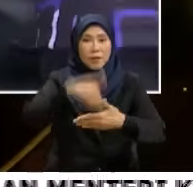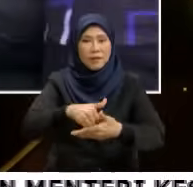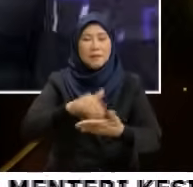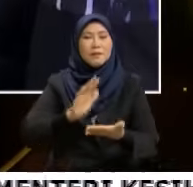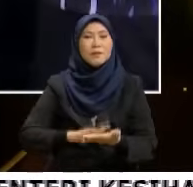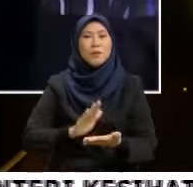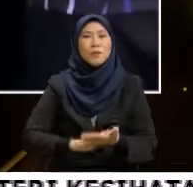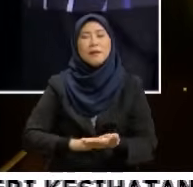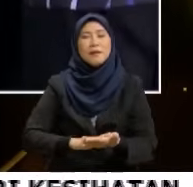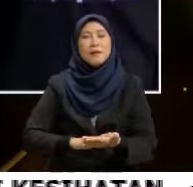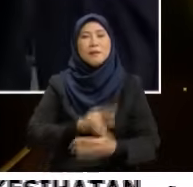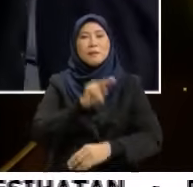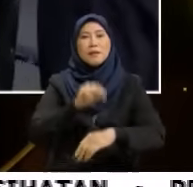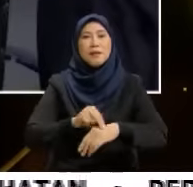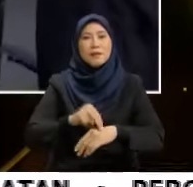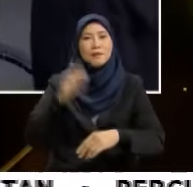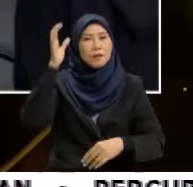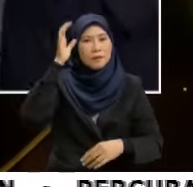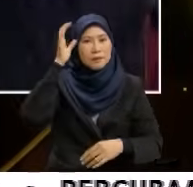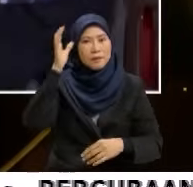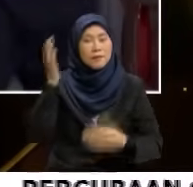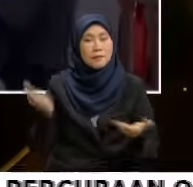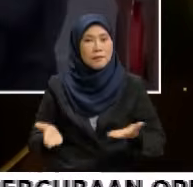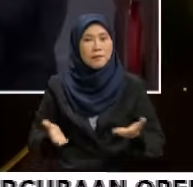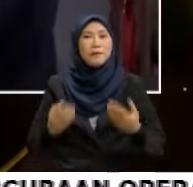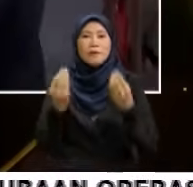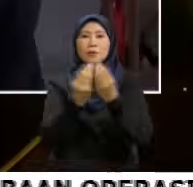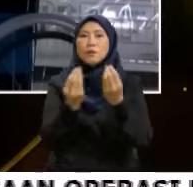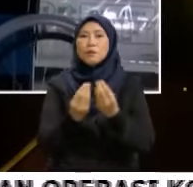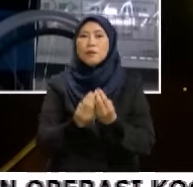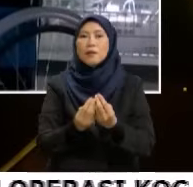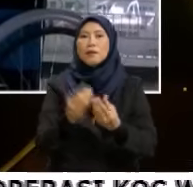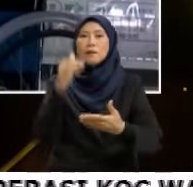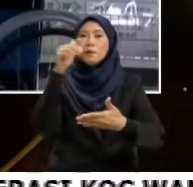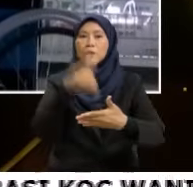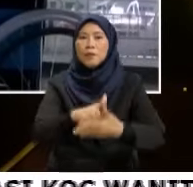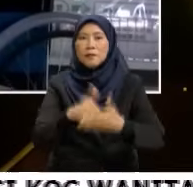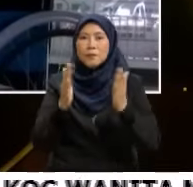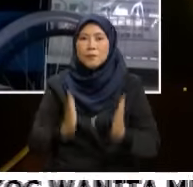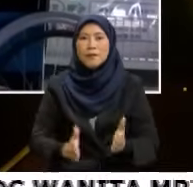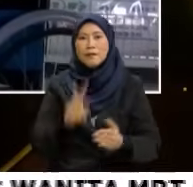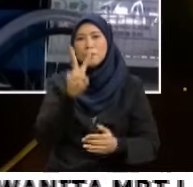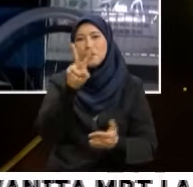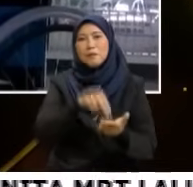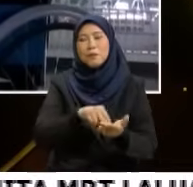jenis kebangsaan Cina Peicai ini mempunyai jumlah pemilih berdaftar seramai